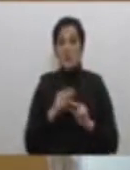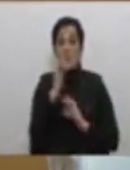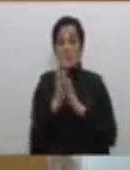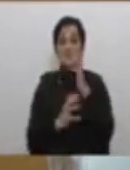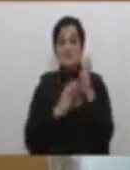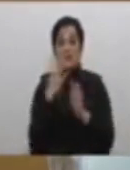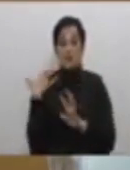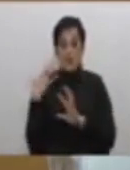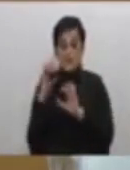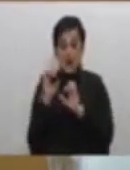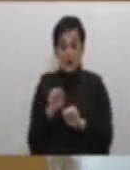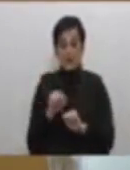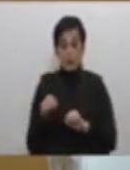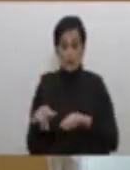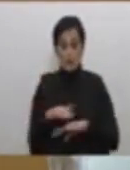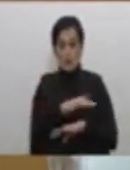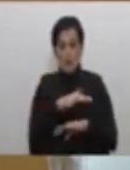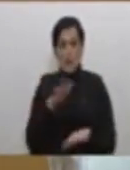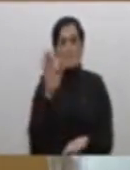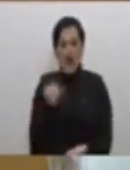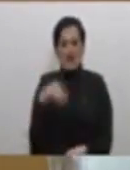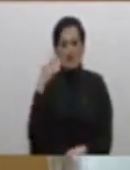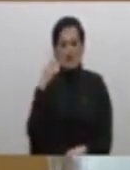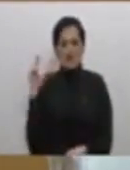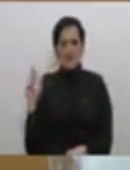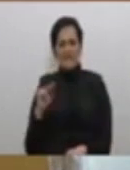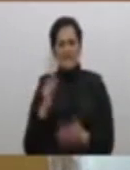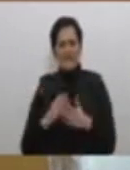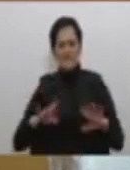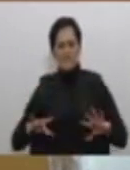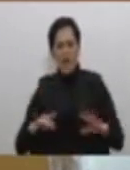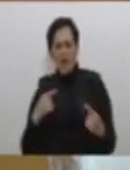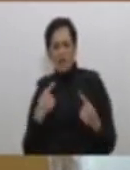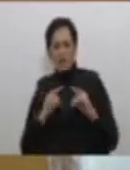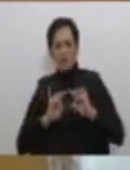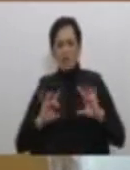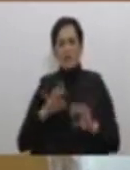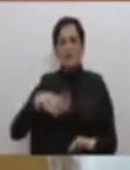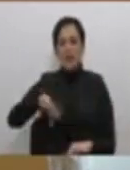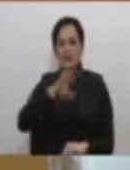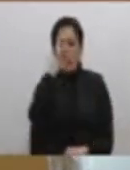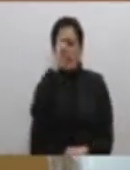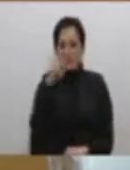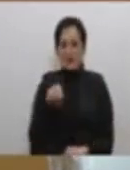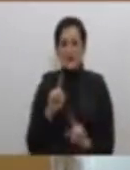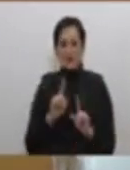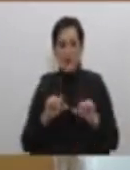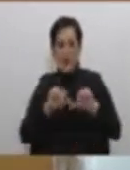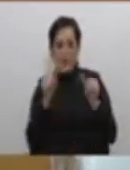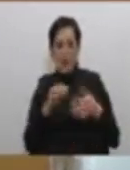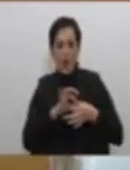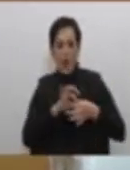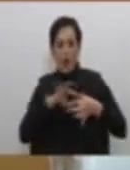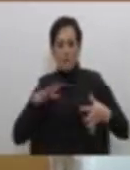მხარდაჭერის ფონზე მაინც ისმის სპეკულაციური განცხადებები, რომ საქართველოს მთავრობა რაიმე ფორმით ემიჯნება უკრაინას